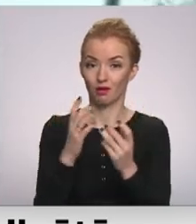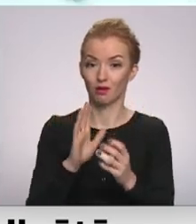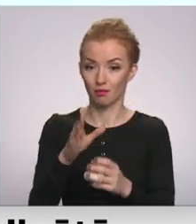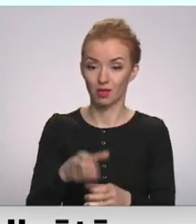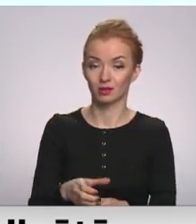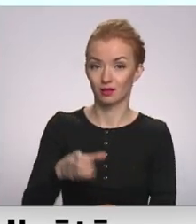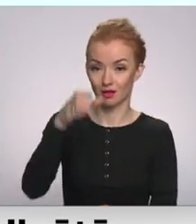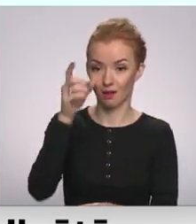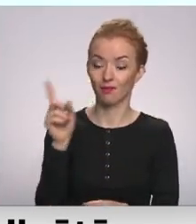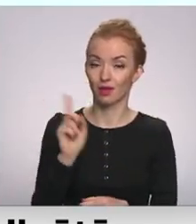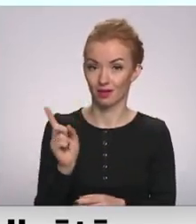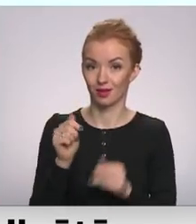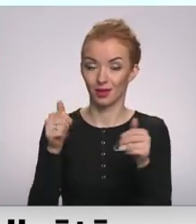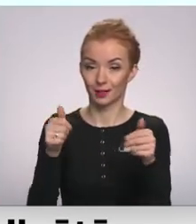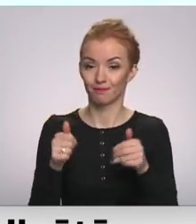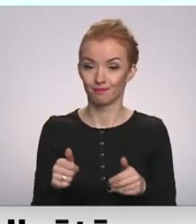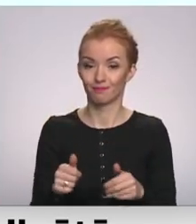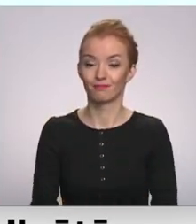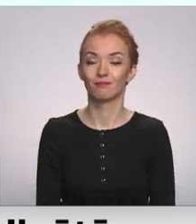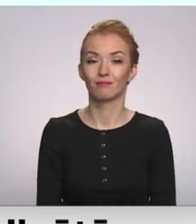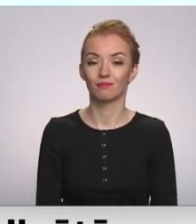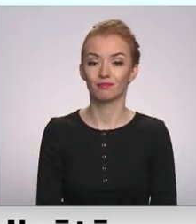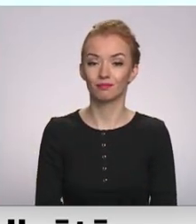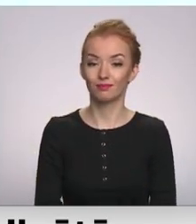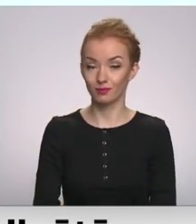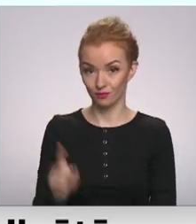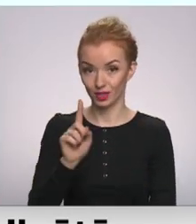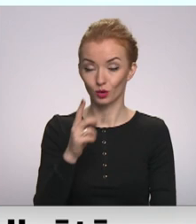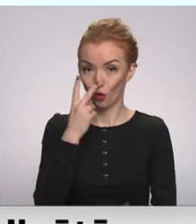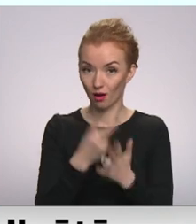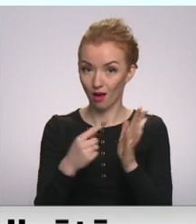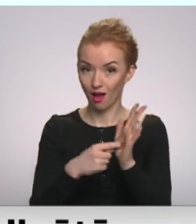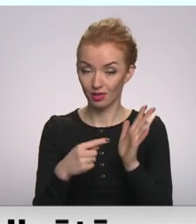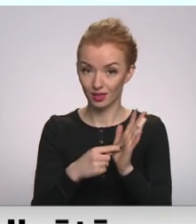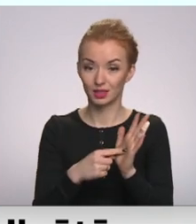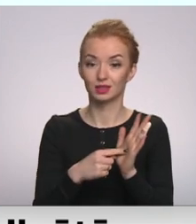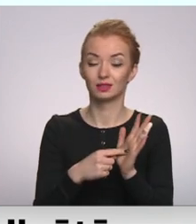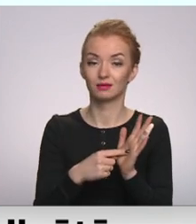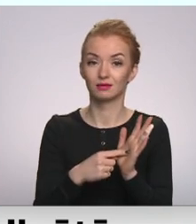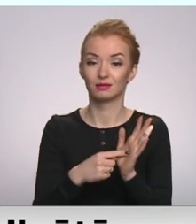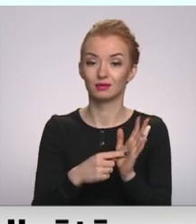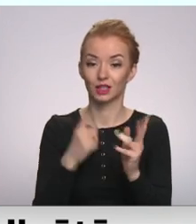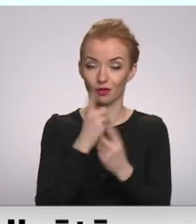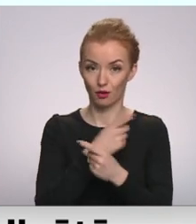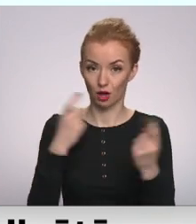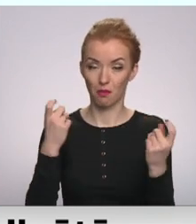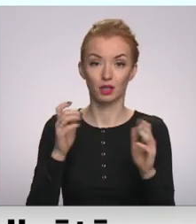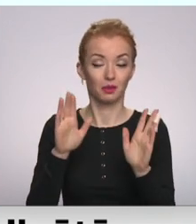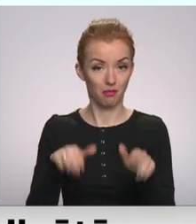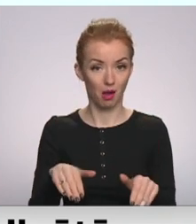viena no ielas malā esošajiem stabiem. Šeit ir arī norādīts tiksim,